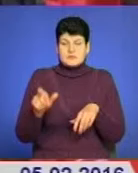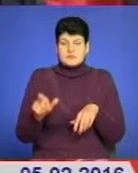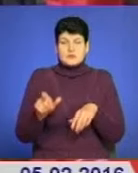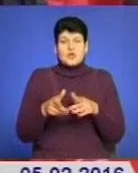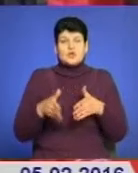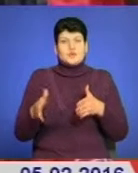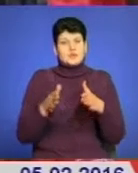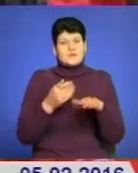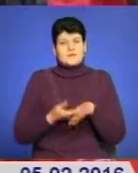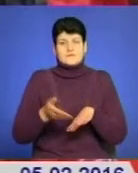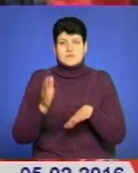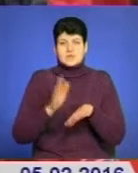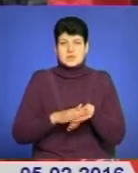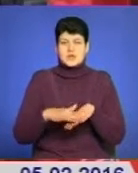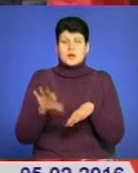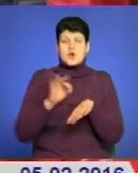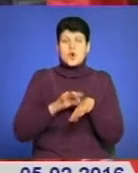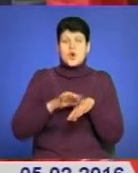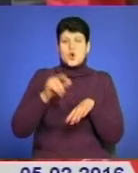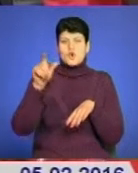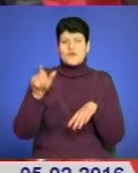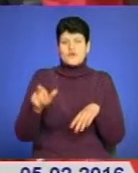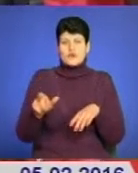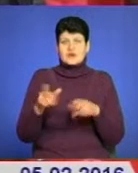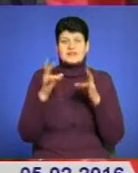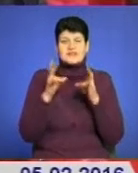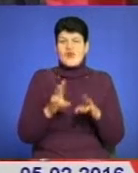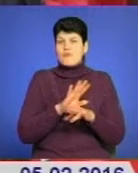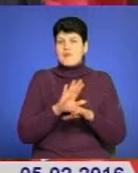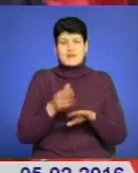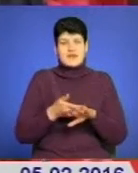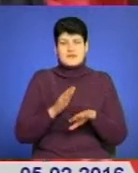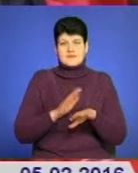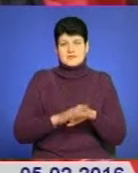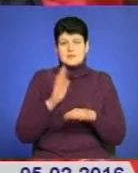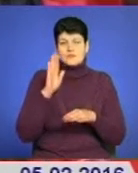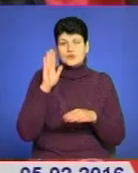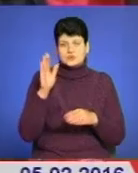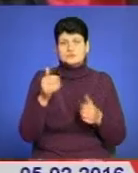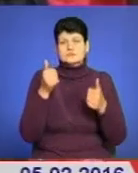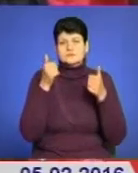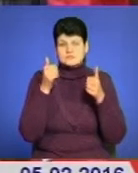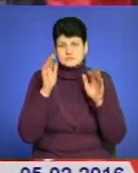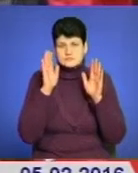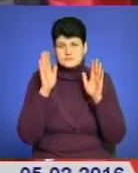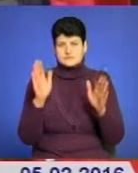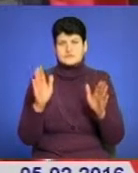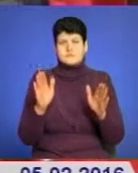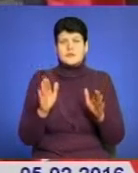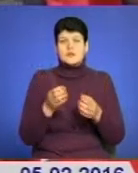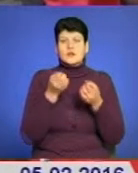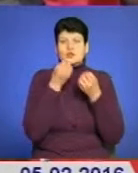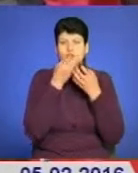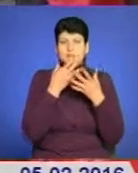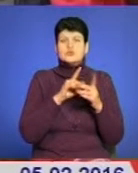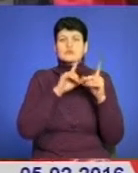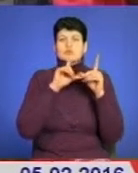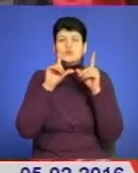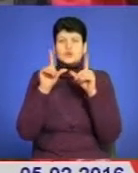важкувата, хворий, травма не важка, прогноз надзвичайно благоприємний. Добре, що ми